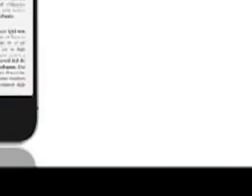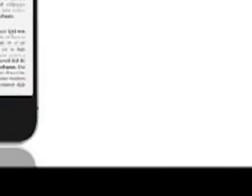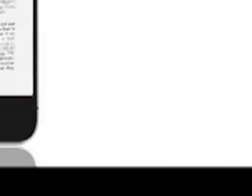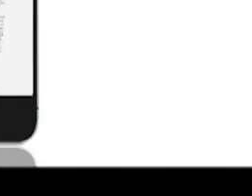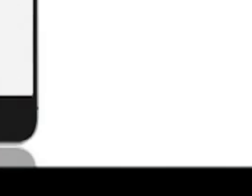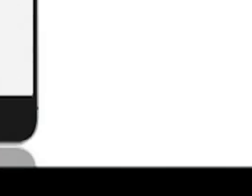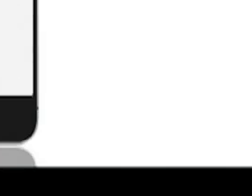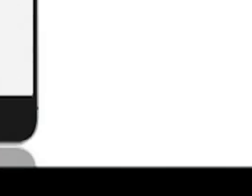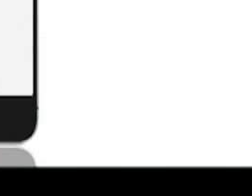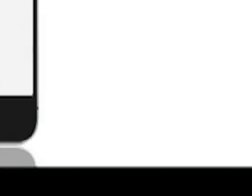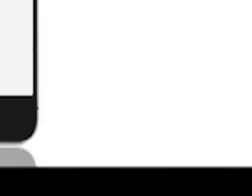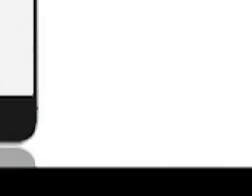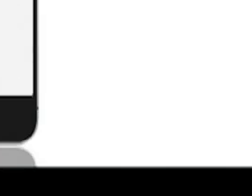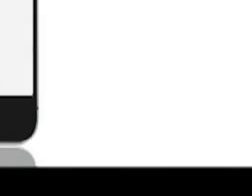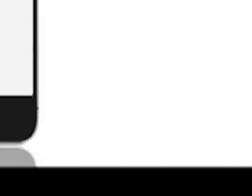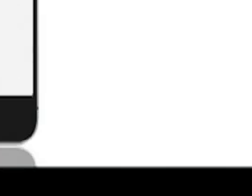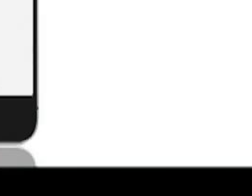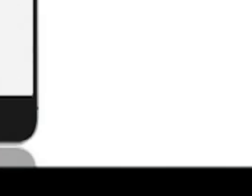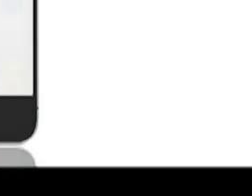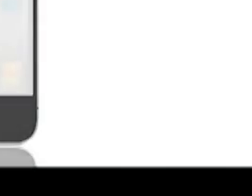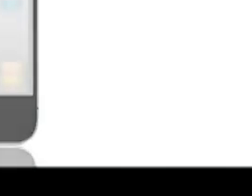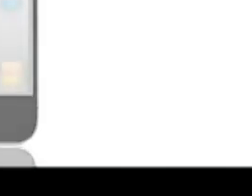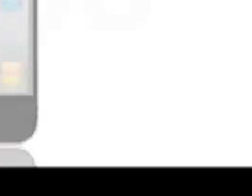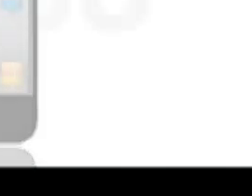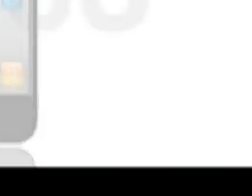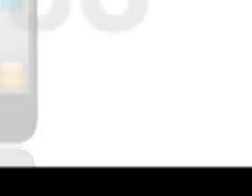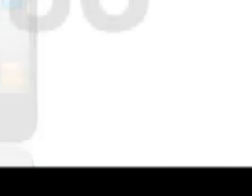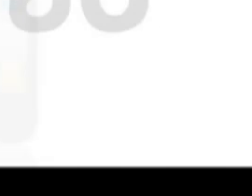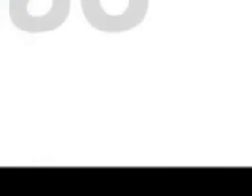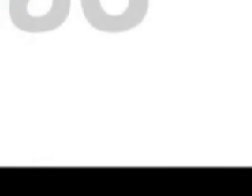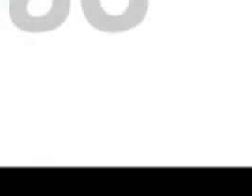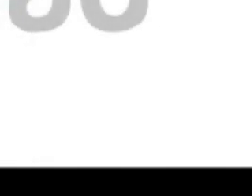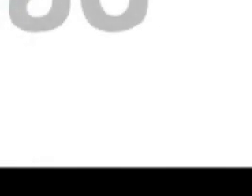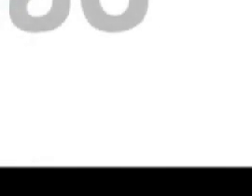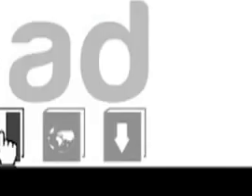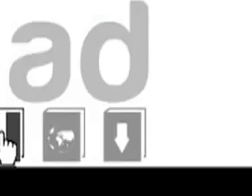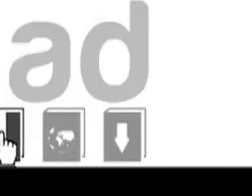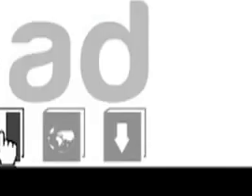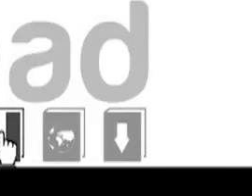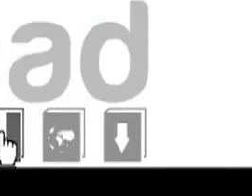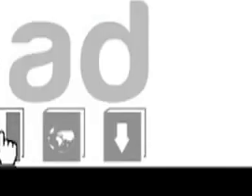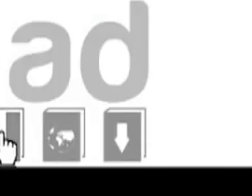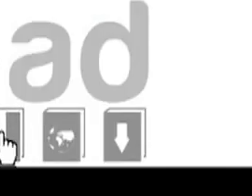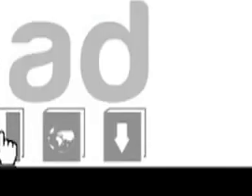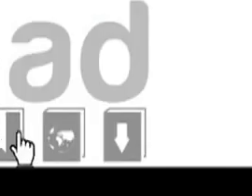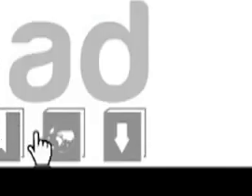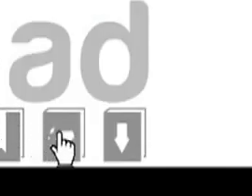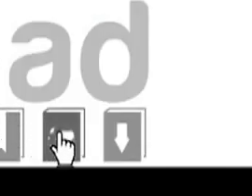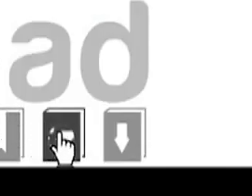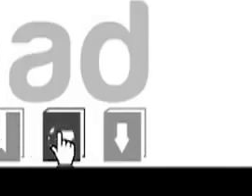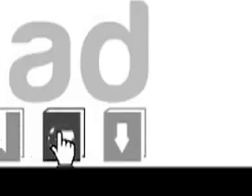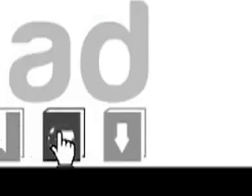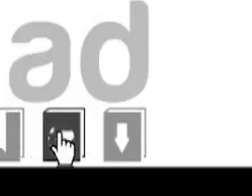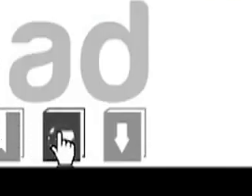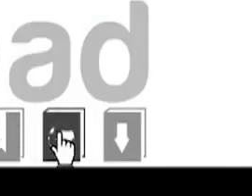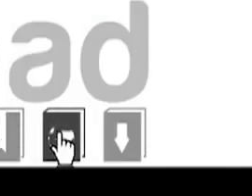iPhone 或者其他手提電子裝置觀看電子書內容，這個就是 iRead。 跟你看普通書